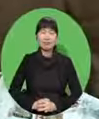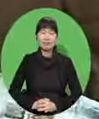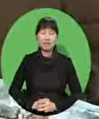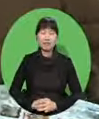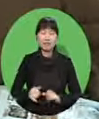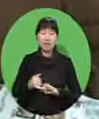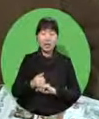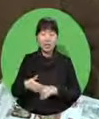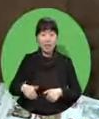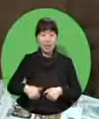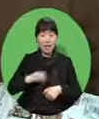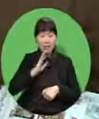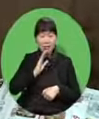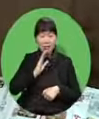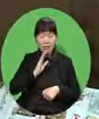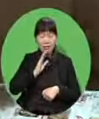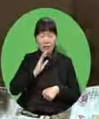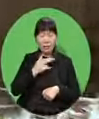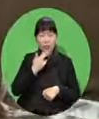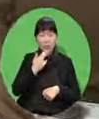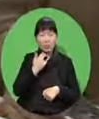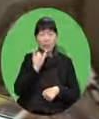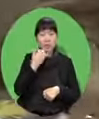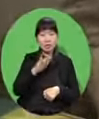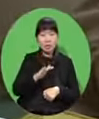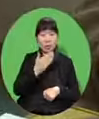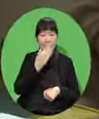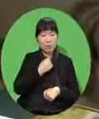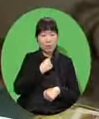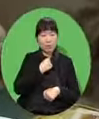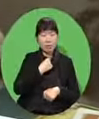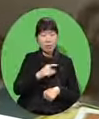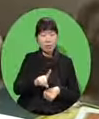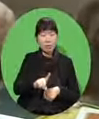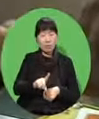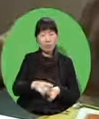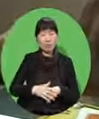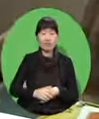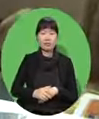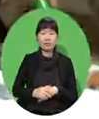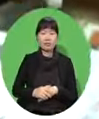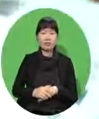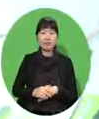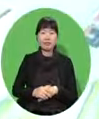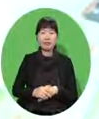꼭 필요한 걸까 아니면 없어도 되지만 먹고 싶은 거야?